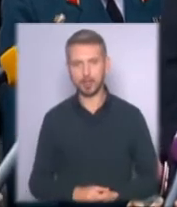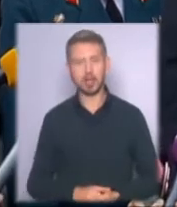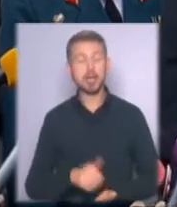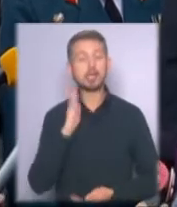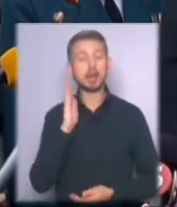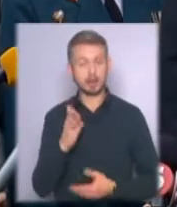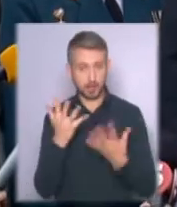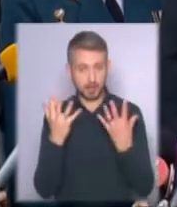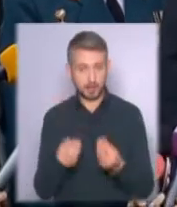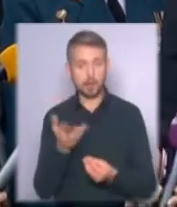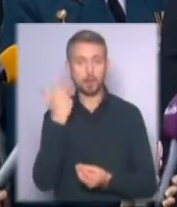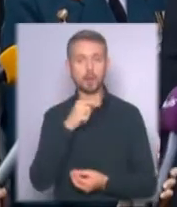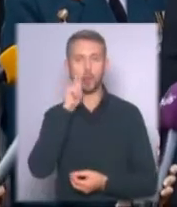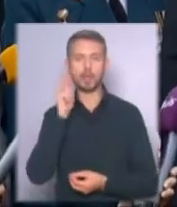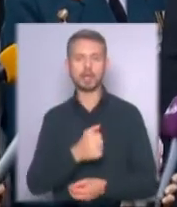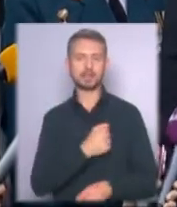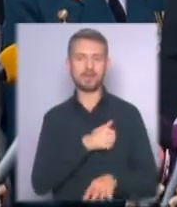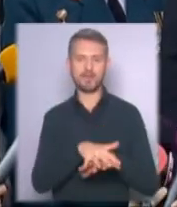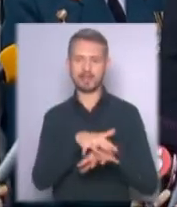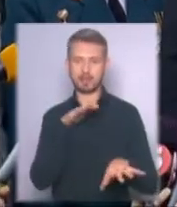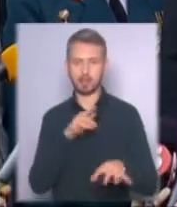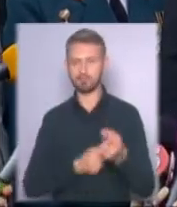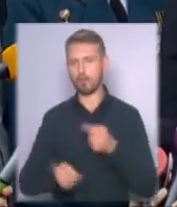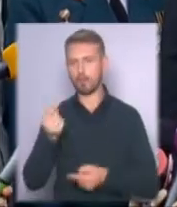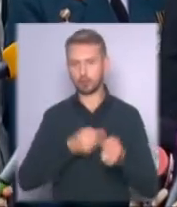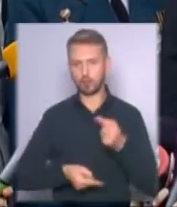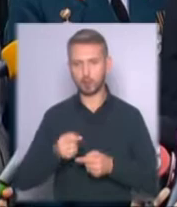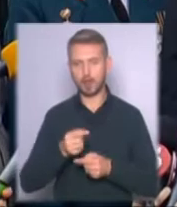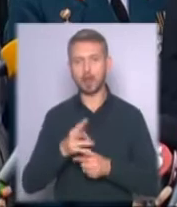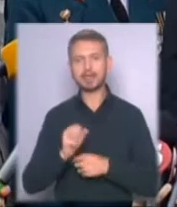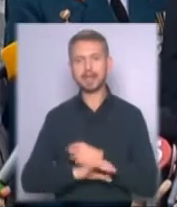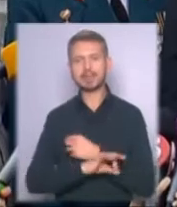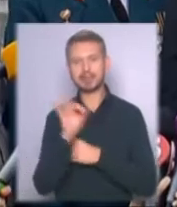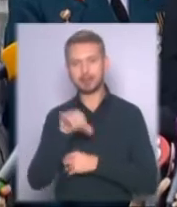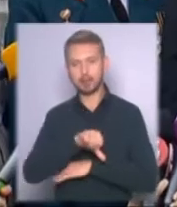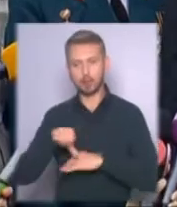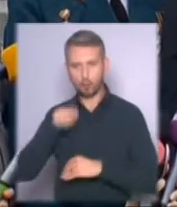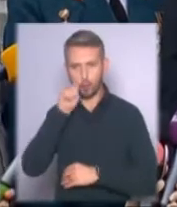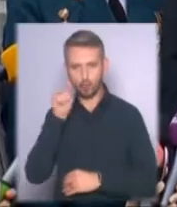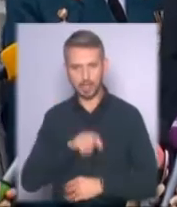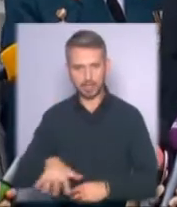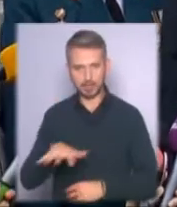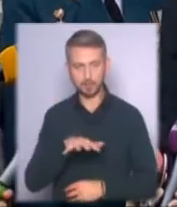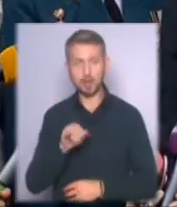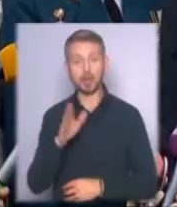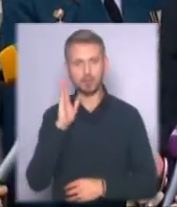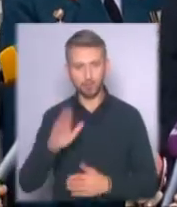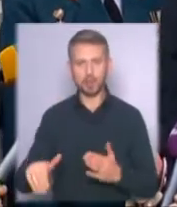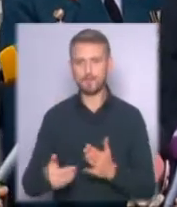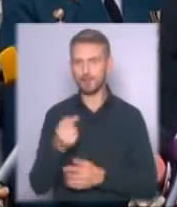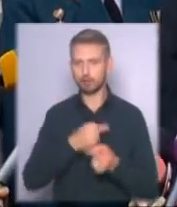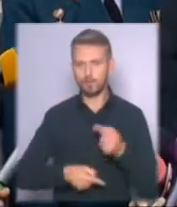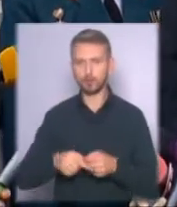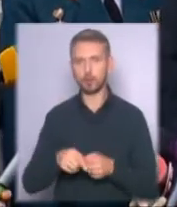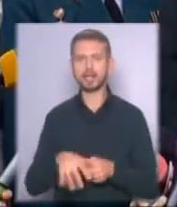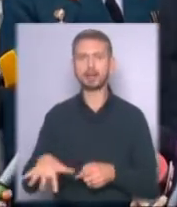день, коли українські війська повернуться на східний кордон України і буде відновлена повністю